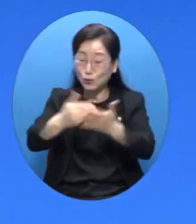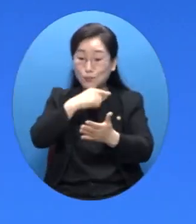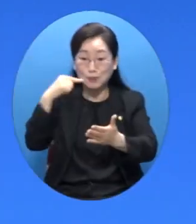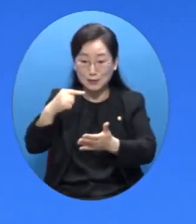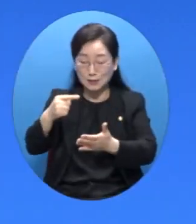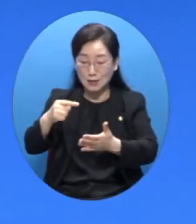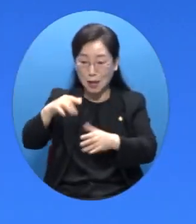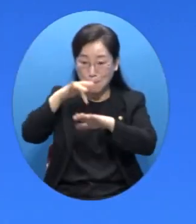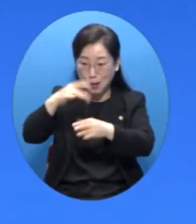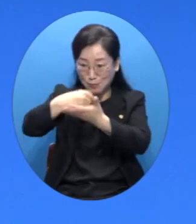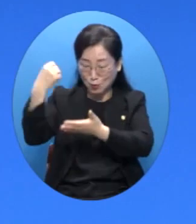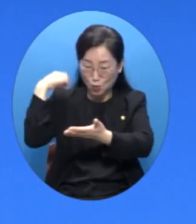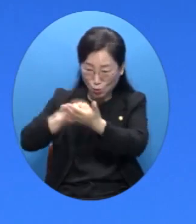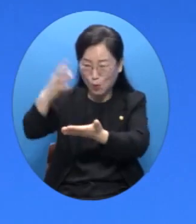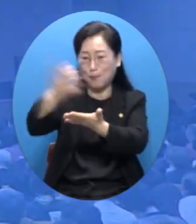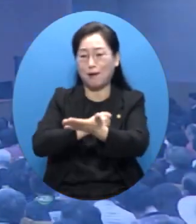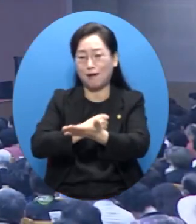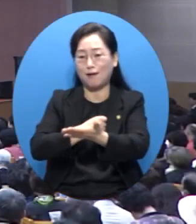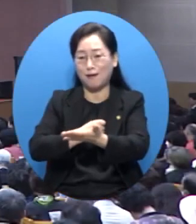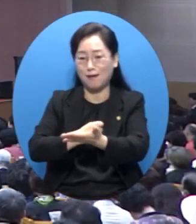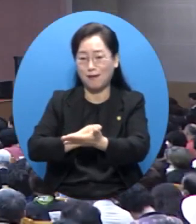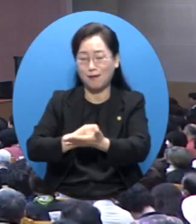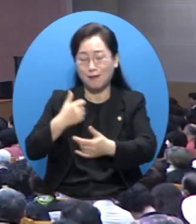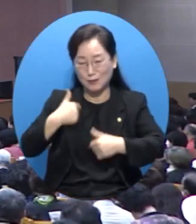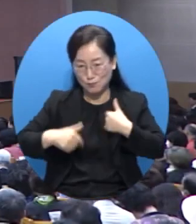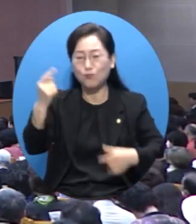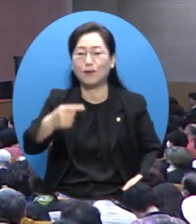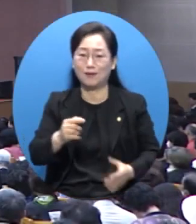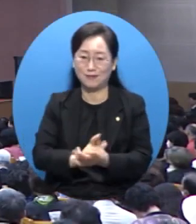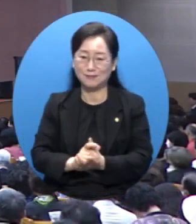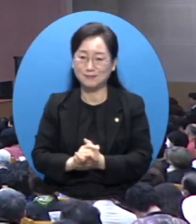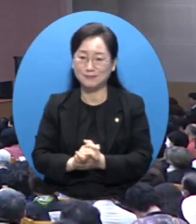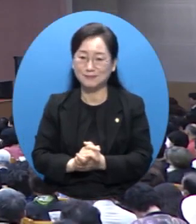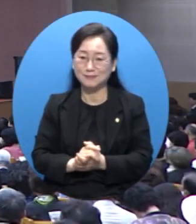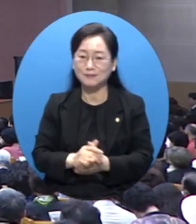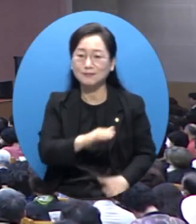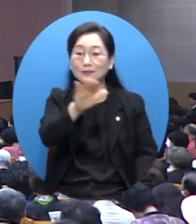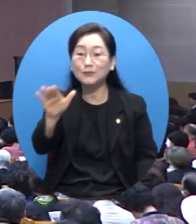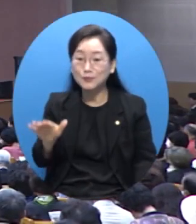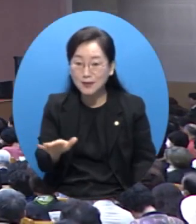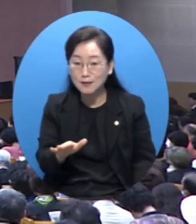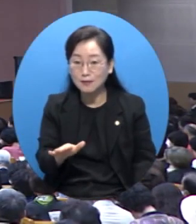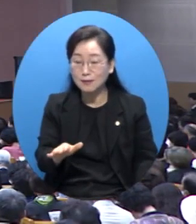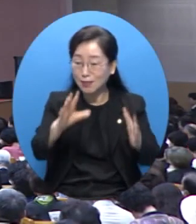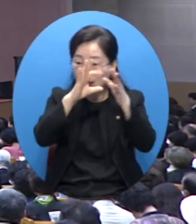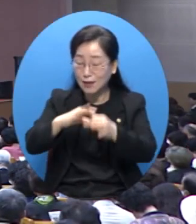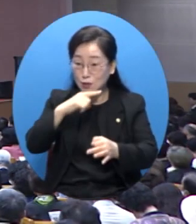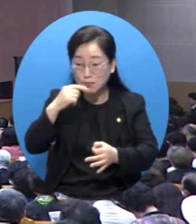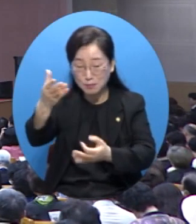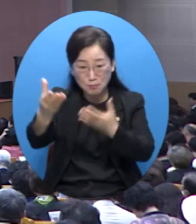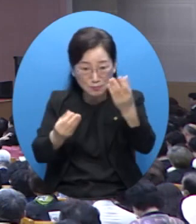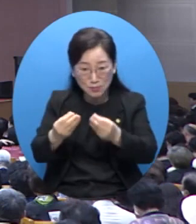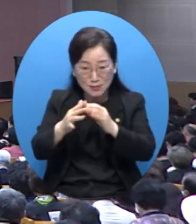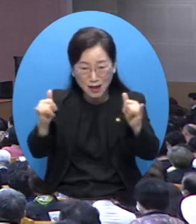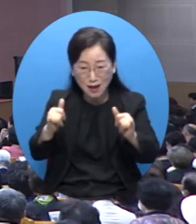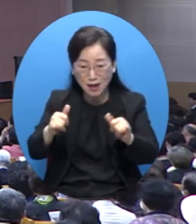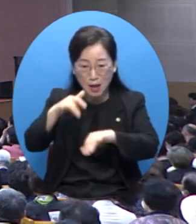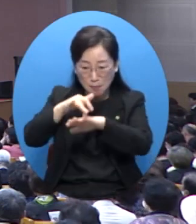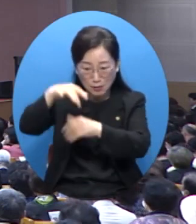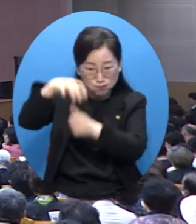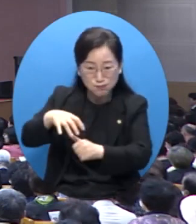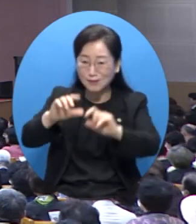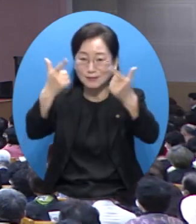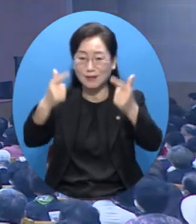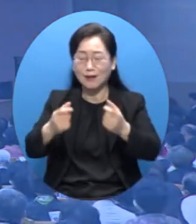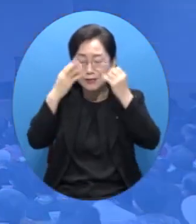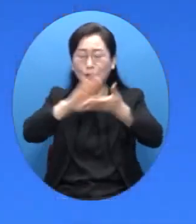갚아주신 말에 아마 희년의 축복이 다가오게 해주신 것입니다. 우리는 더 이상 빚진 자가 아닙니다. 더 이상 마귀의 노예가 아닙니다. 우리